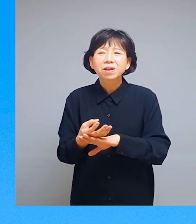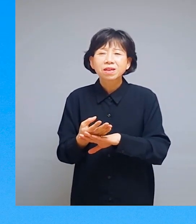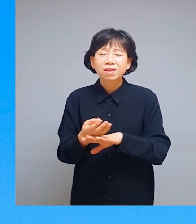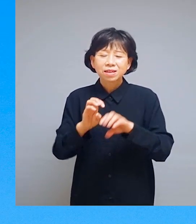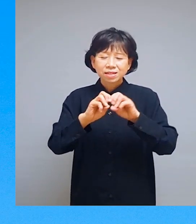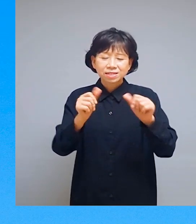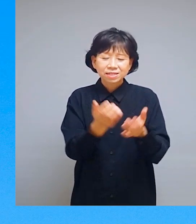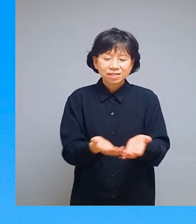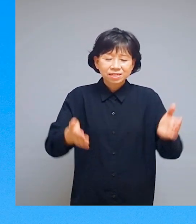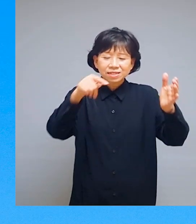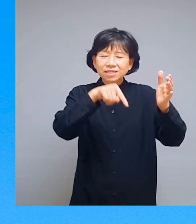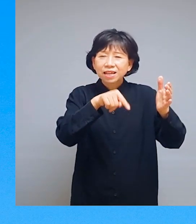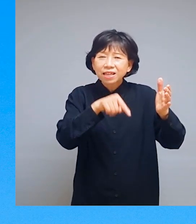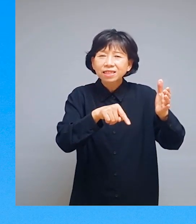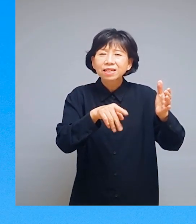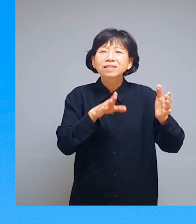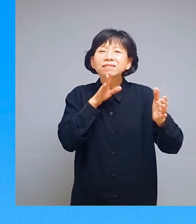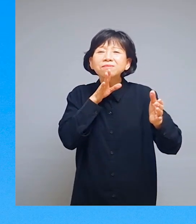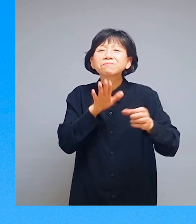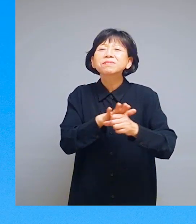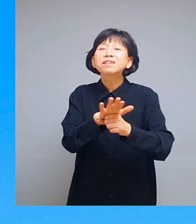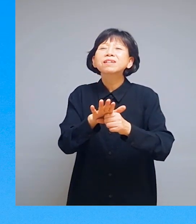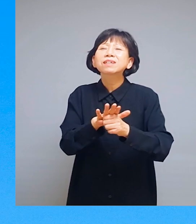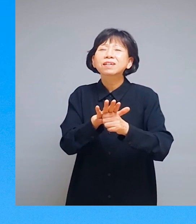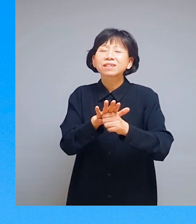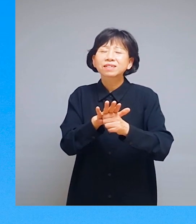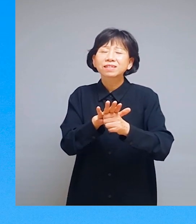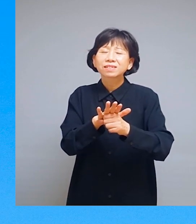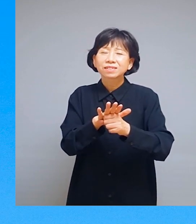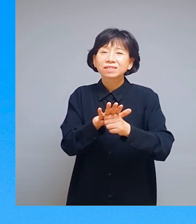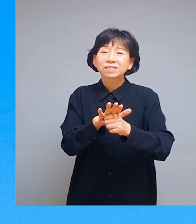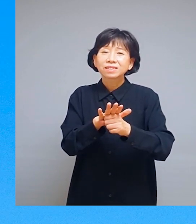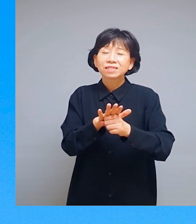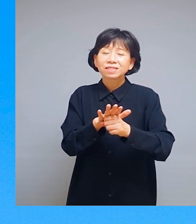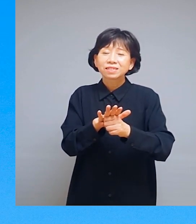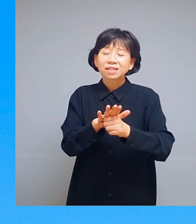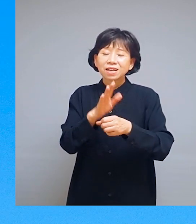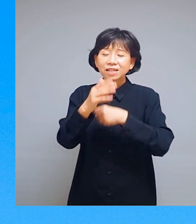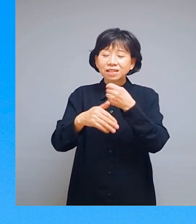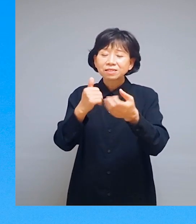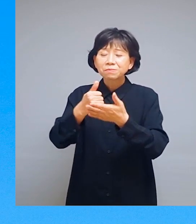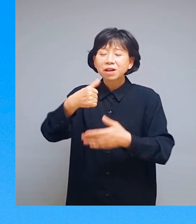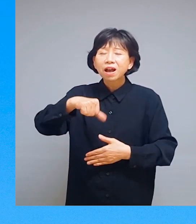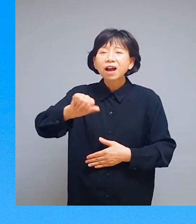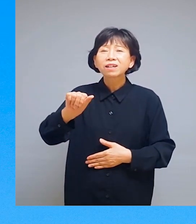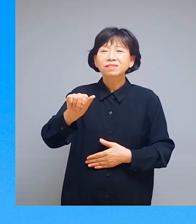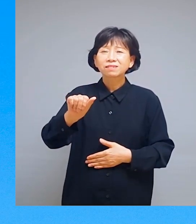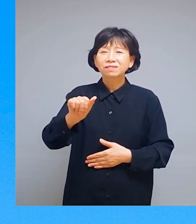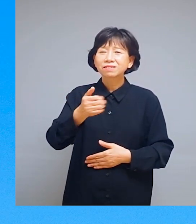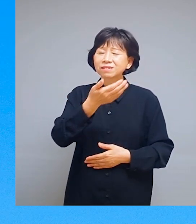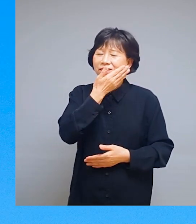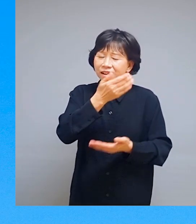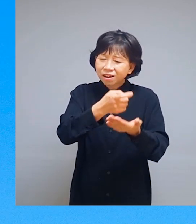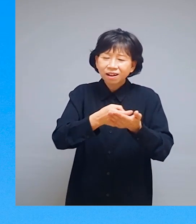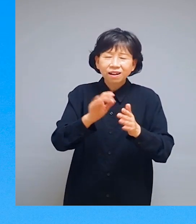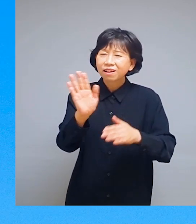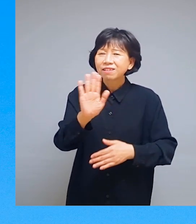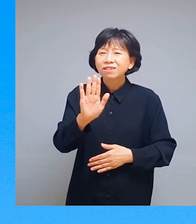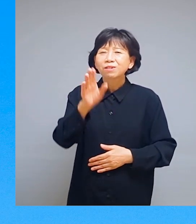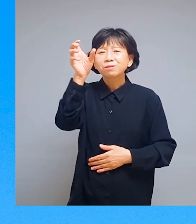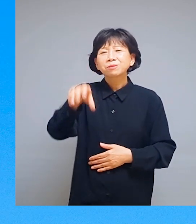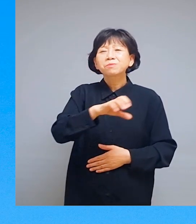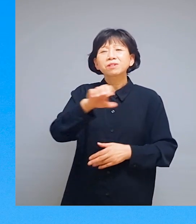속에 담겨있는 사랑. 자기 아들을 아끼지 아니하시고 죽이시면서까지 우리를